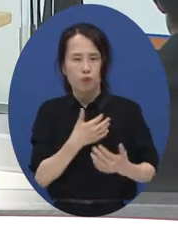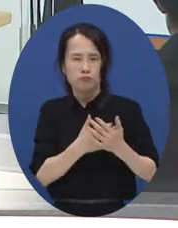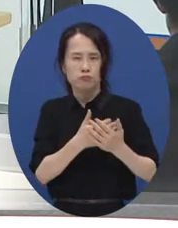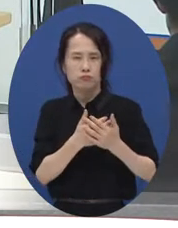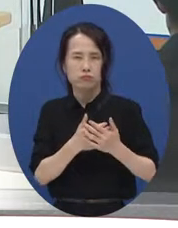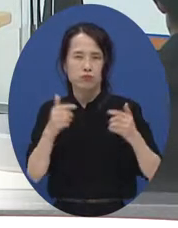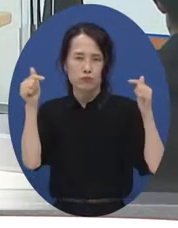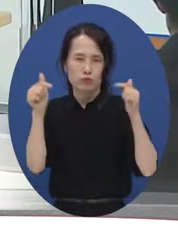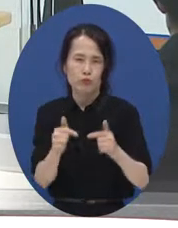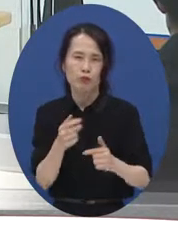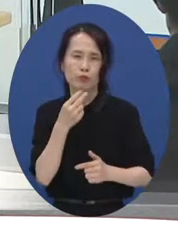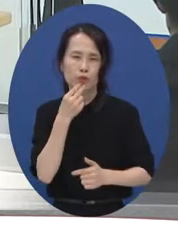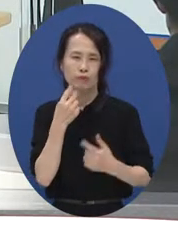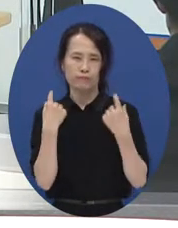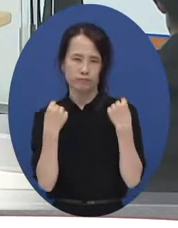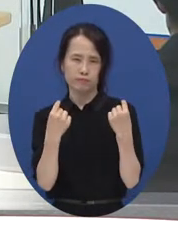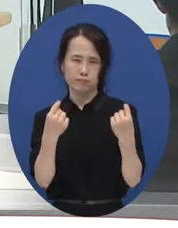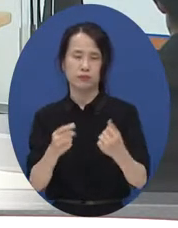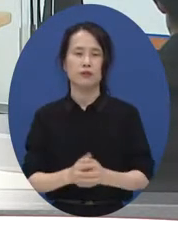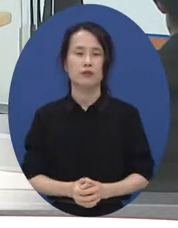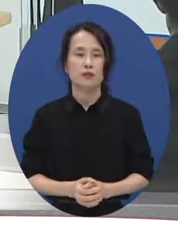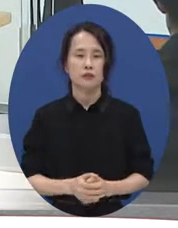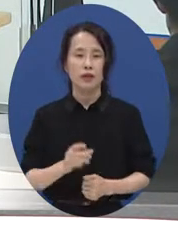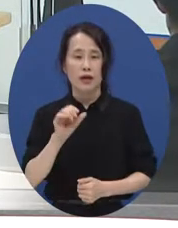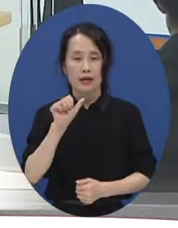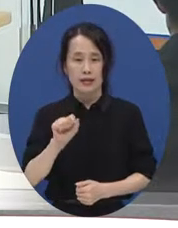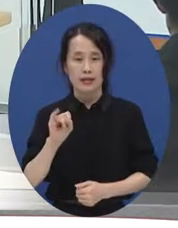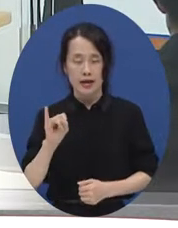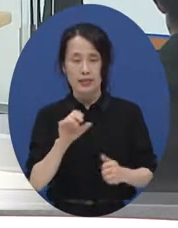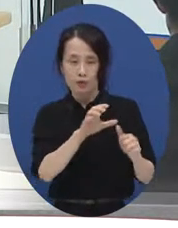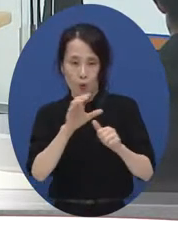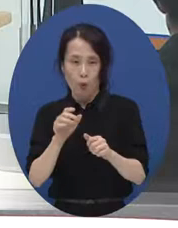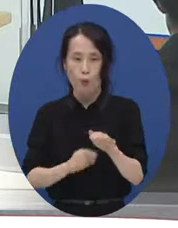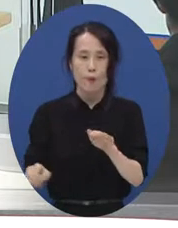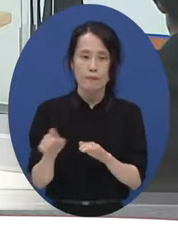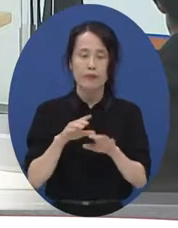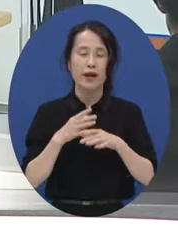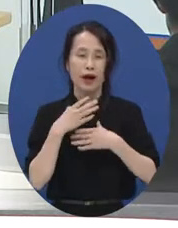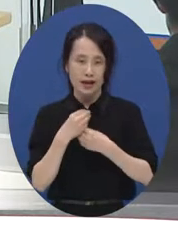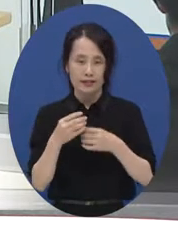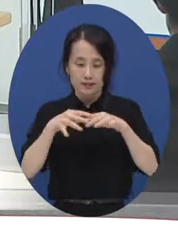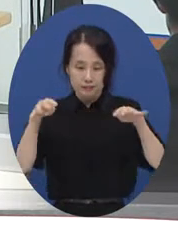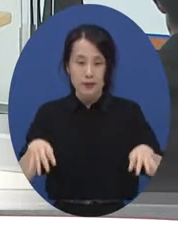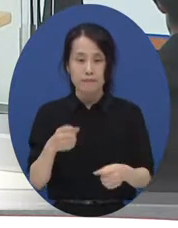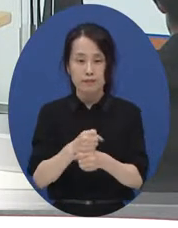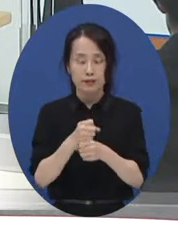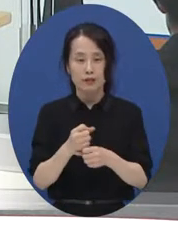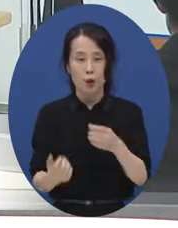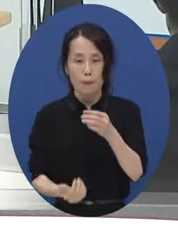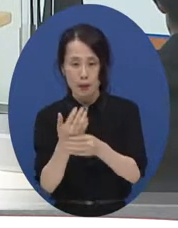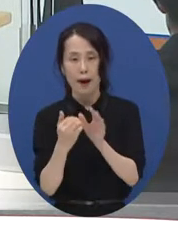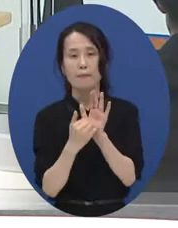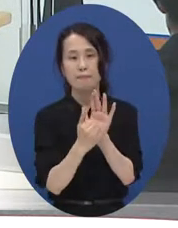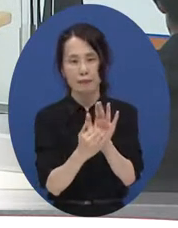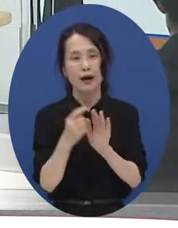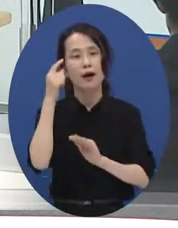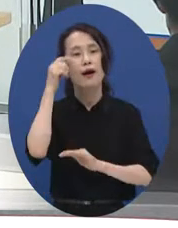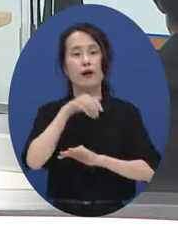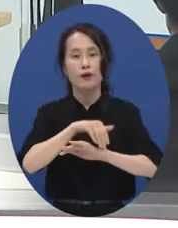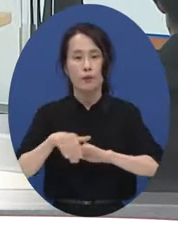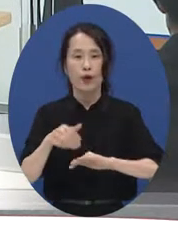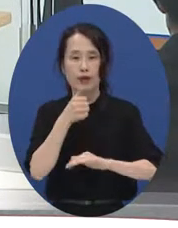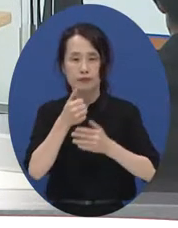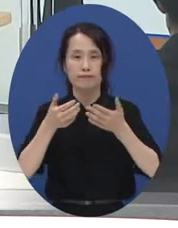있습니다. 이런 가운데 경기도가 인공지능을 활용한 최첨단 안전 시스템을 개발해 사고 예방에 나섰습니다.